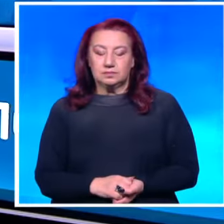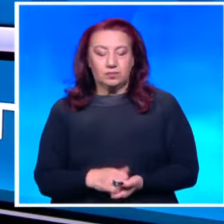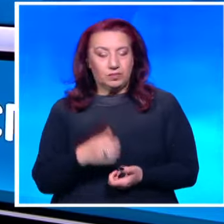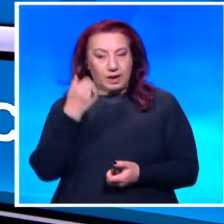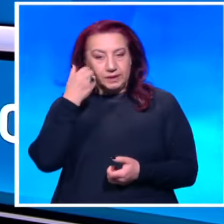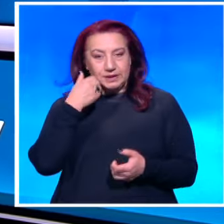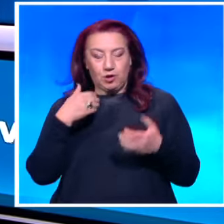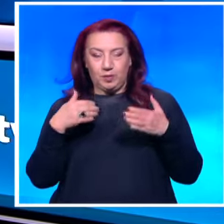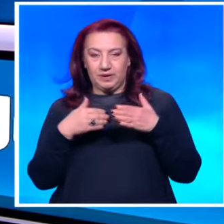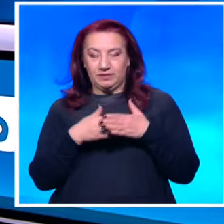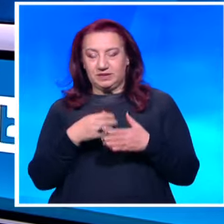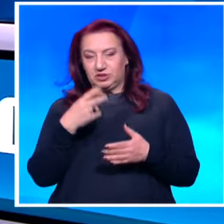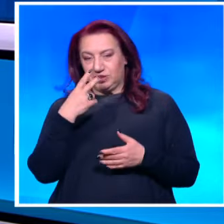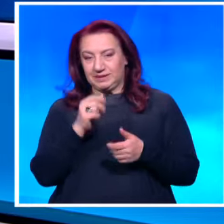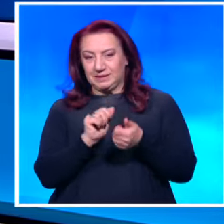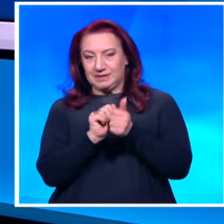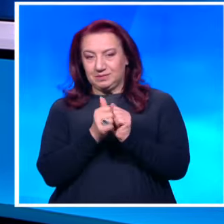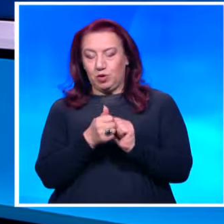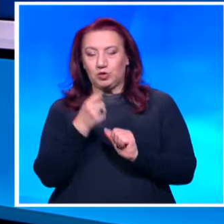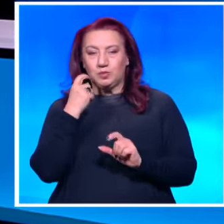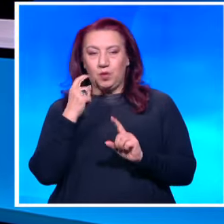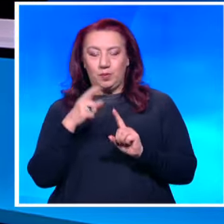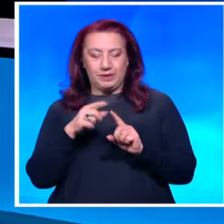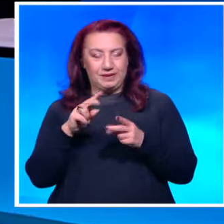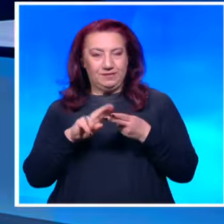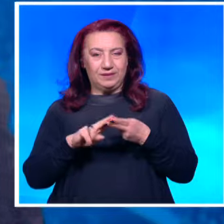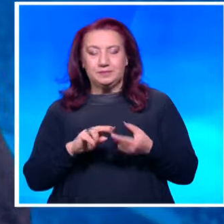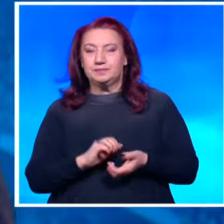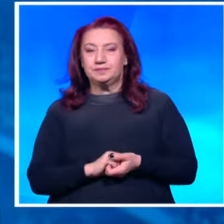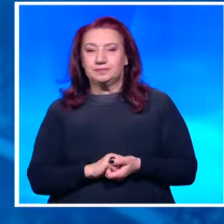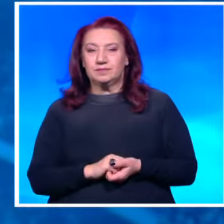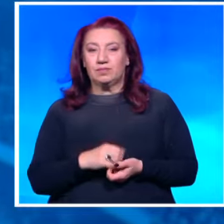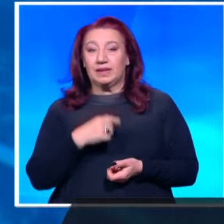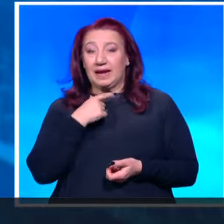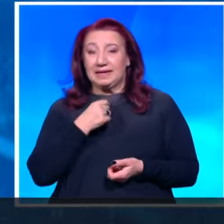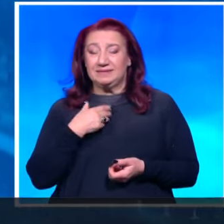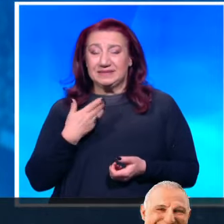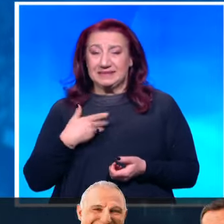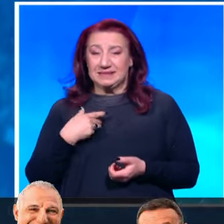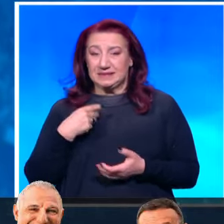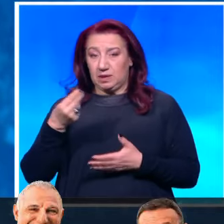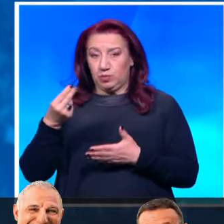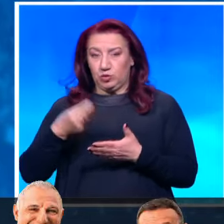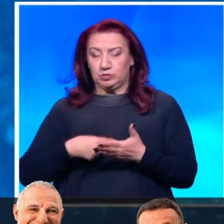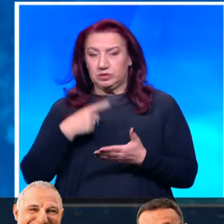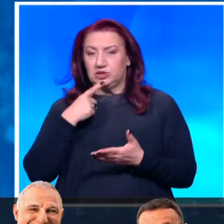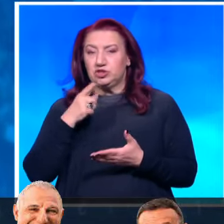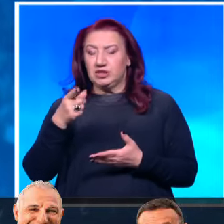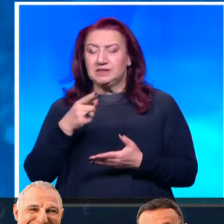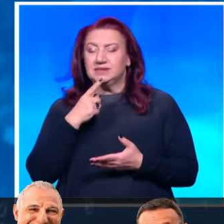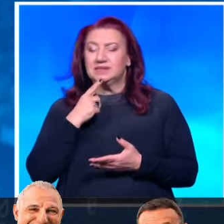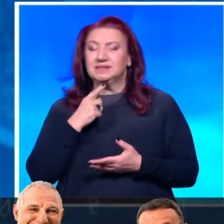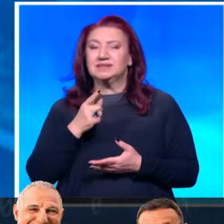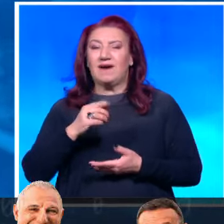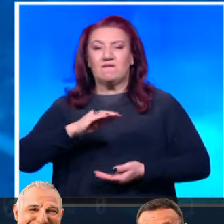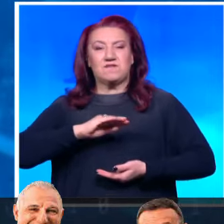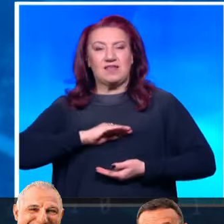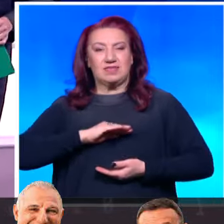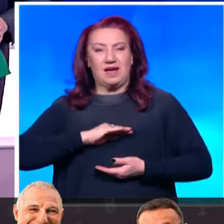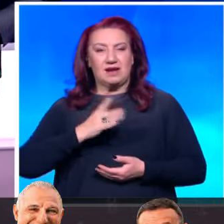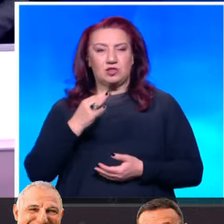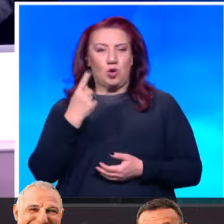Добър вечер с централната спортна емисия на BTV. Аз съм Илия Илиев. Левски много иска да подпише с обявление за вратар номер 1 в Първа лига.